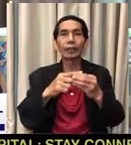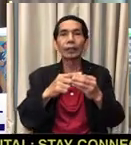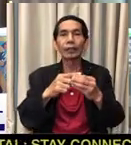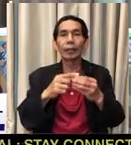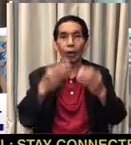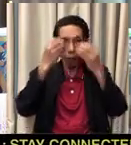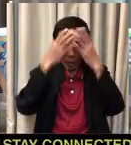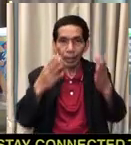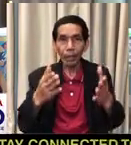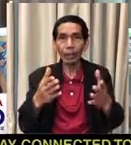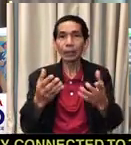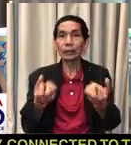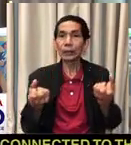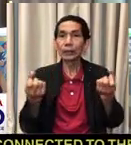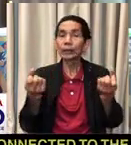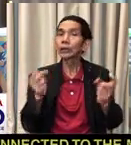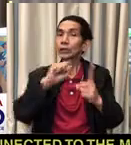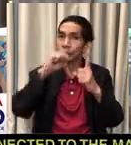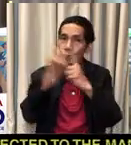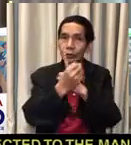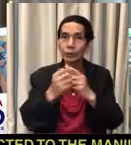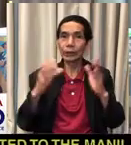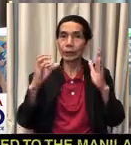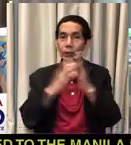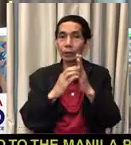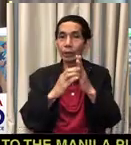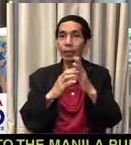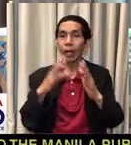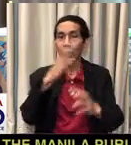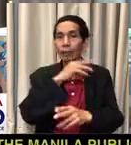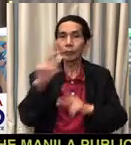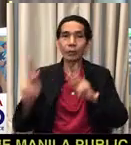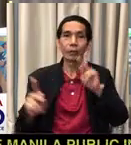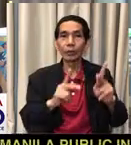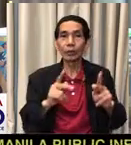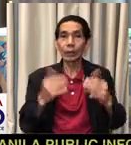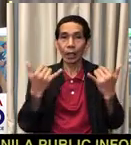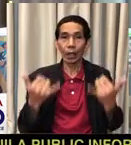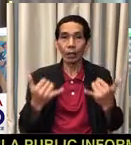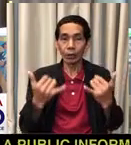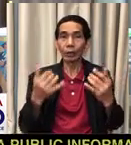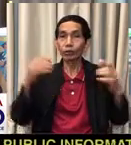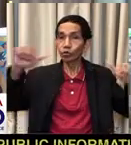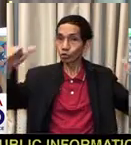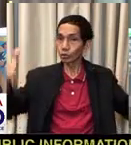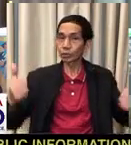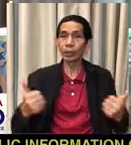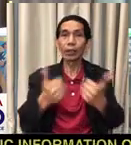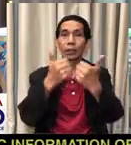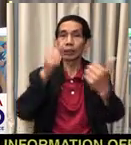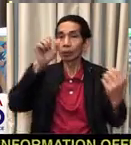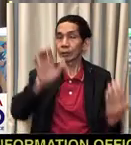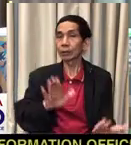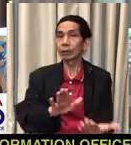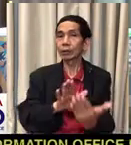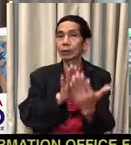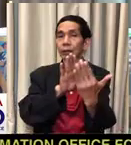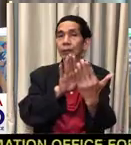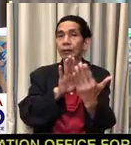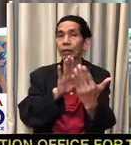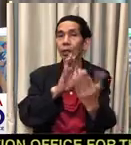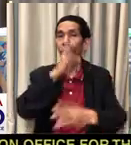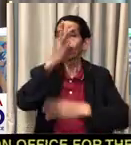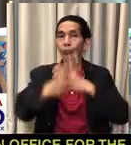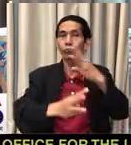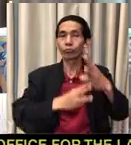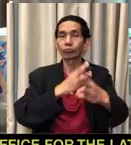ating kalagayan sa syudad at ng mamamayan ito. Sa kasalukuyang hamong kinakaharap ng